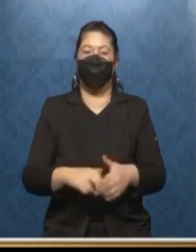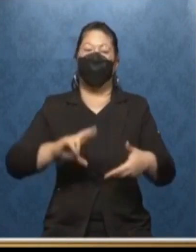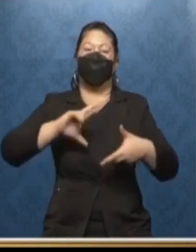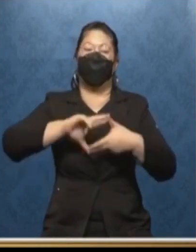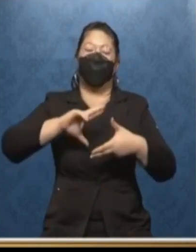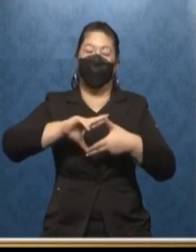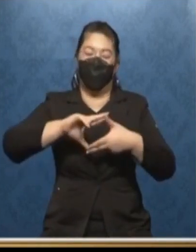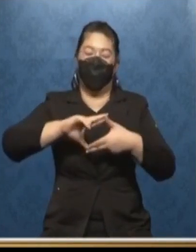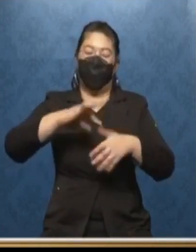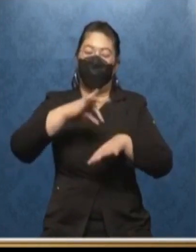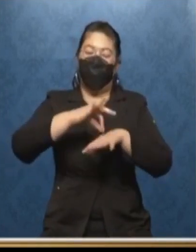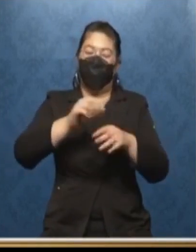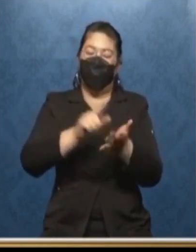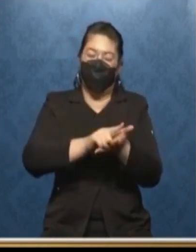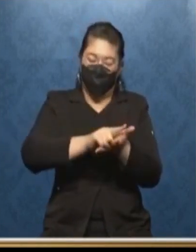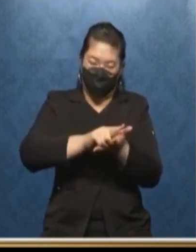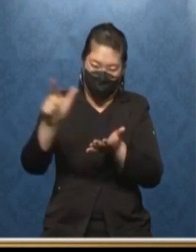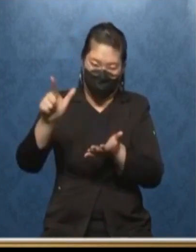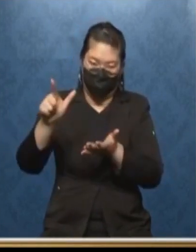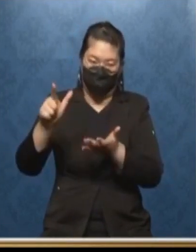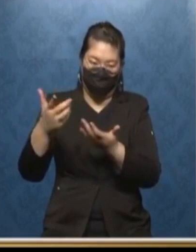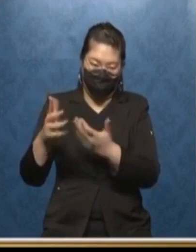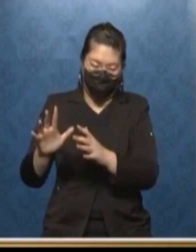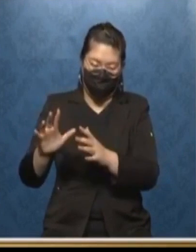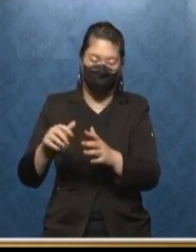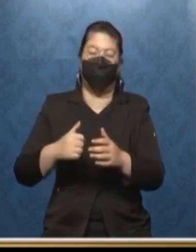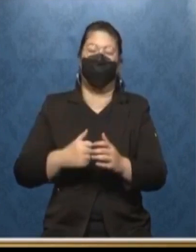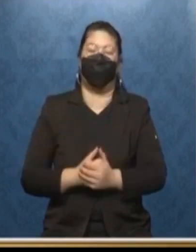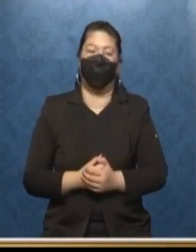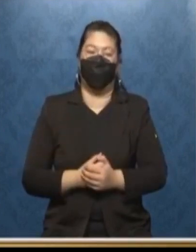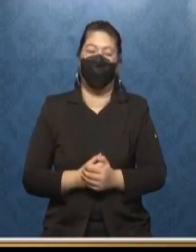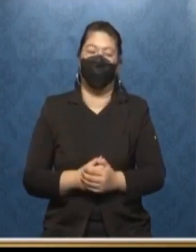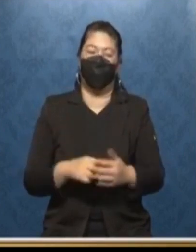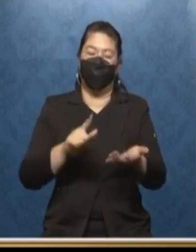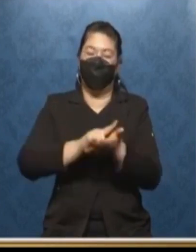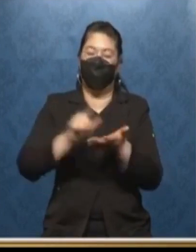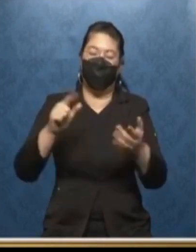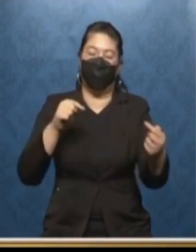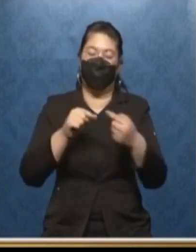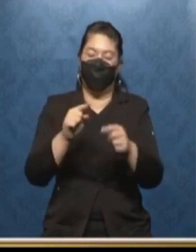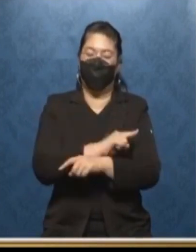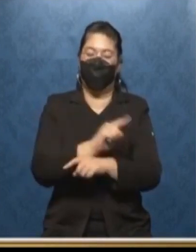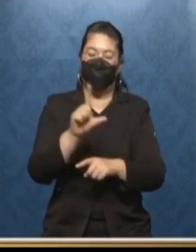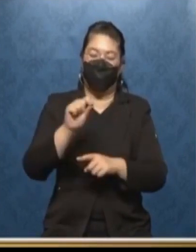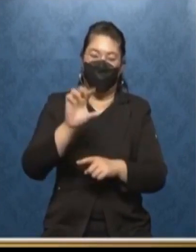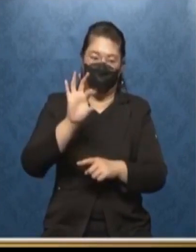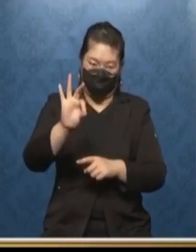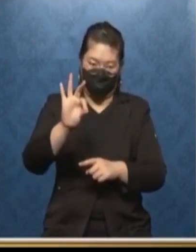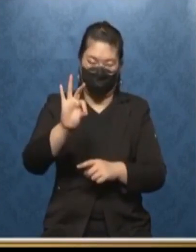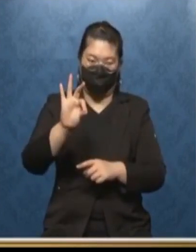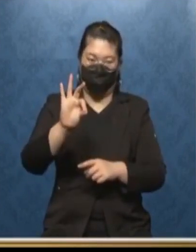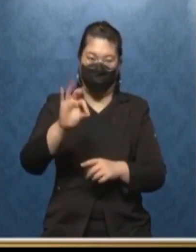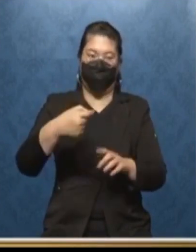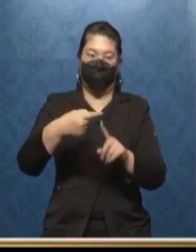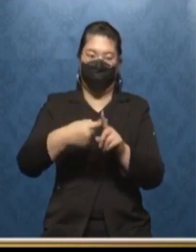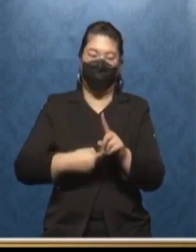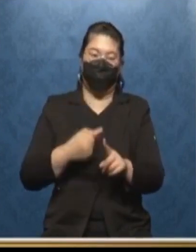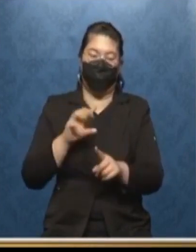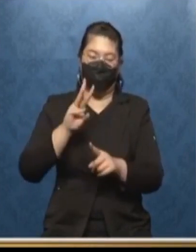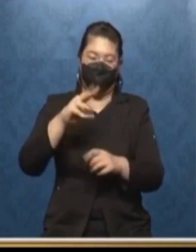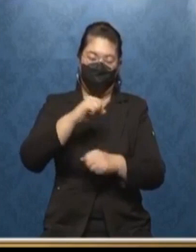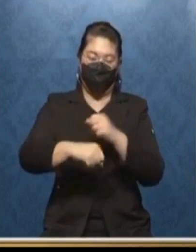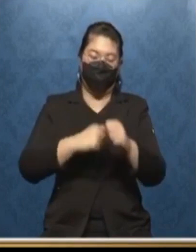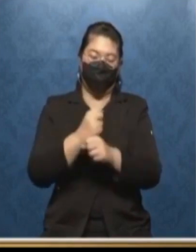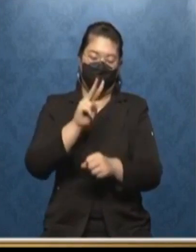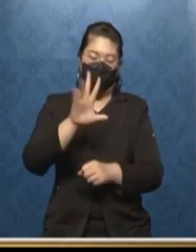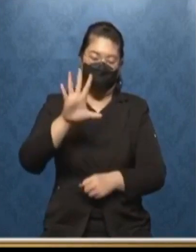คุณชวนได้ชี้แจงขั้นตอนและกรอบเวลาการอภิปรายโดยแบ่งเป็นฝ่ายรัฐบาล9ชั่วโมงฝ่ายค้าน9ชั่วโมงแต่ห